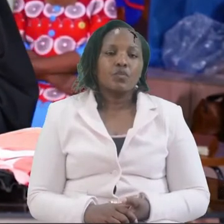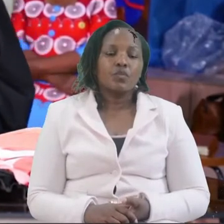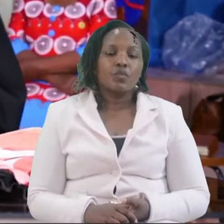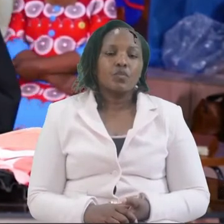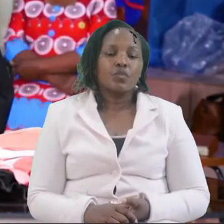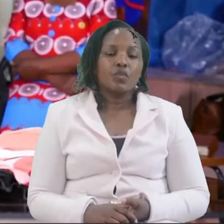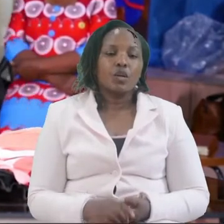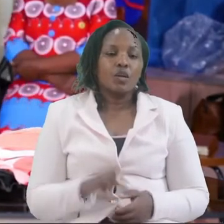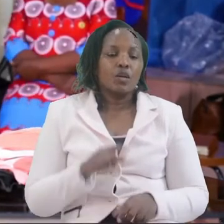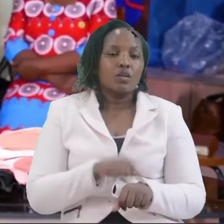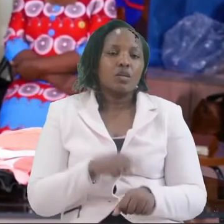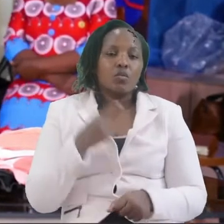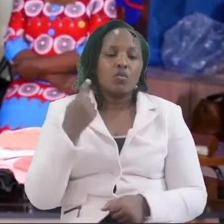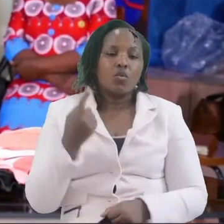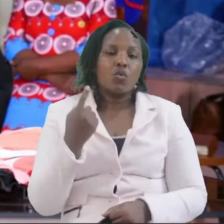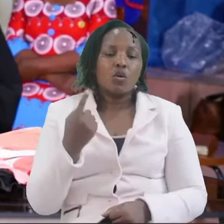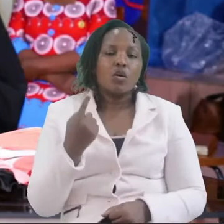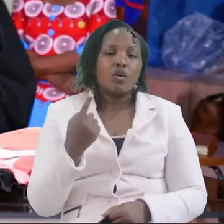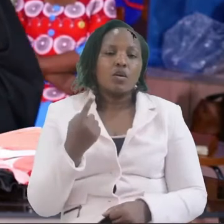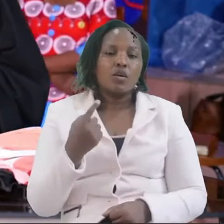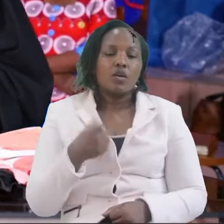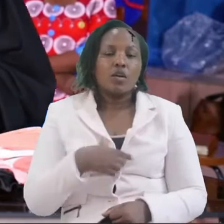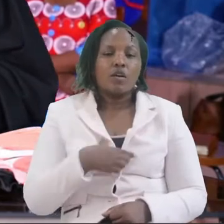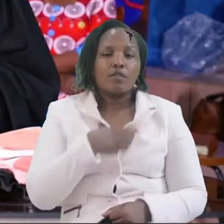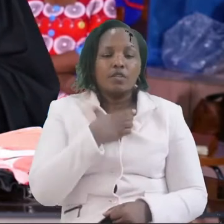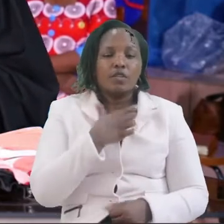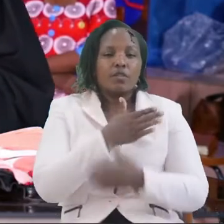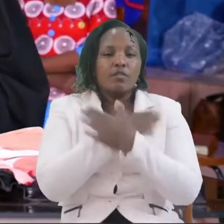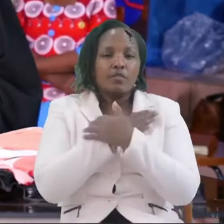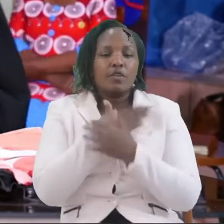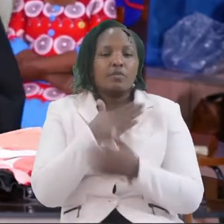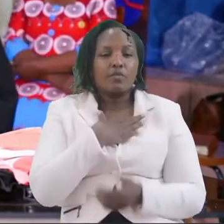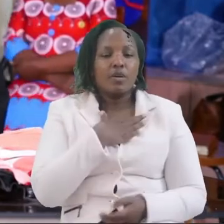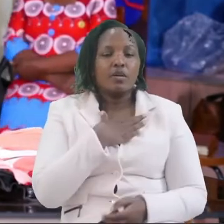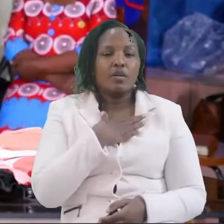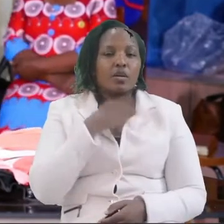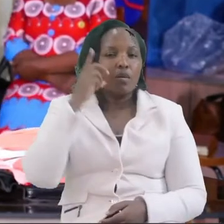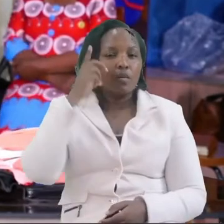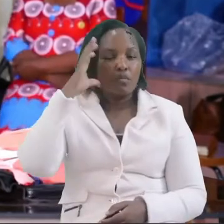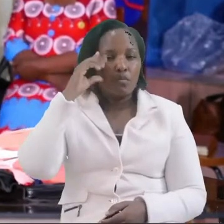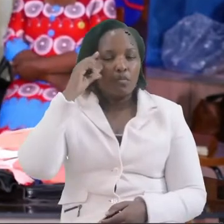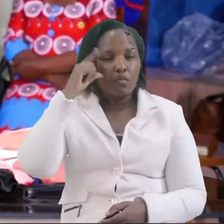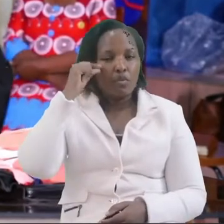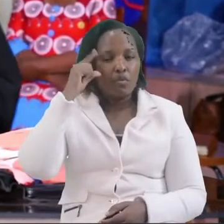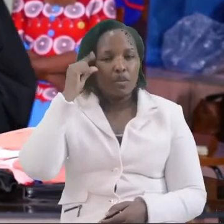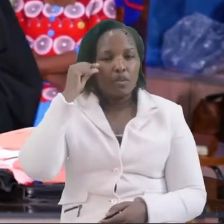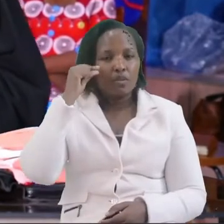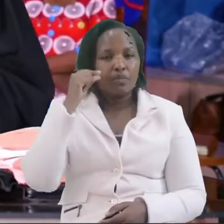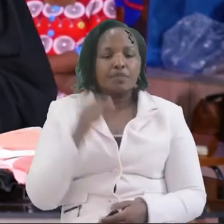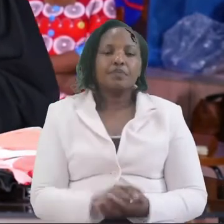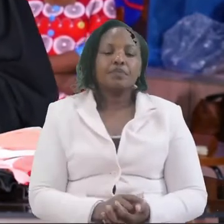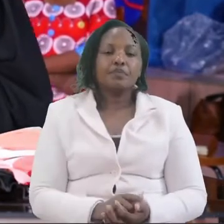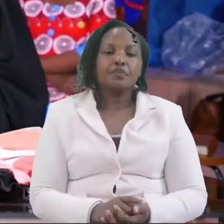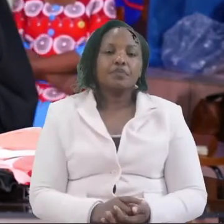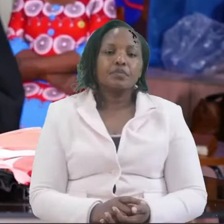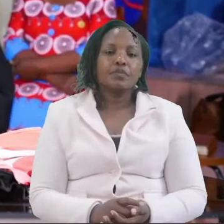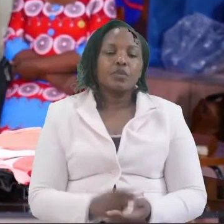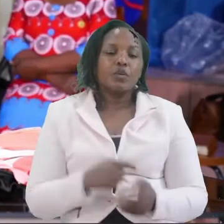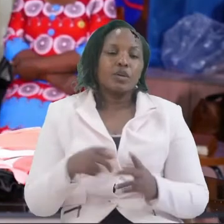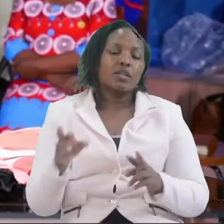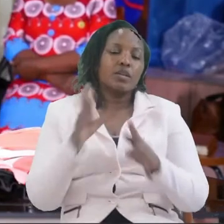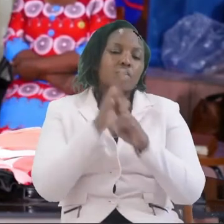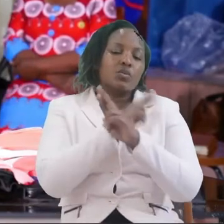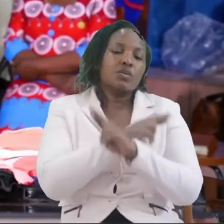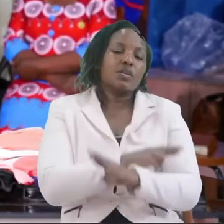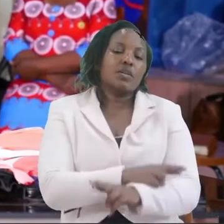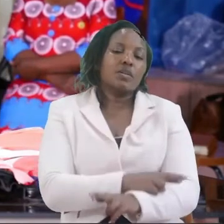Wakati moja nilitembelea rafiki yangu kule Mombasa, alikuwa nakaa kule Mombasa, na nikatoka hapo nikienda likizo, nikaenda,